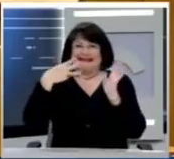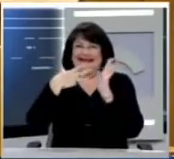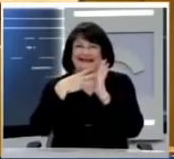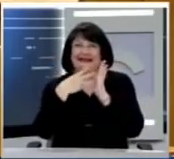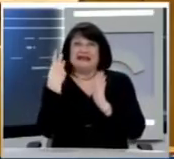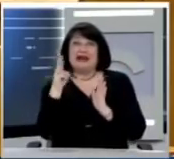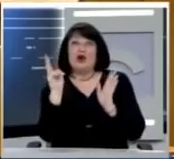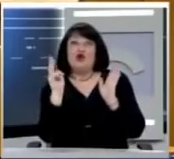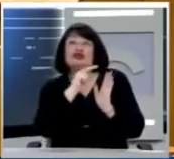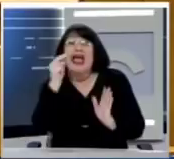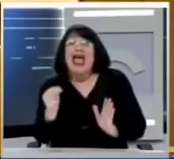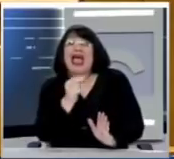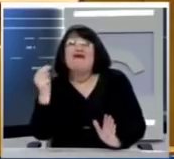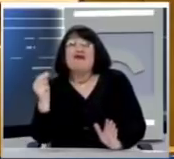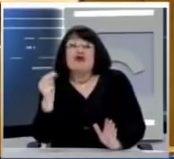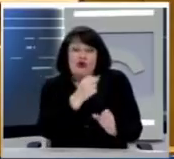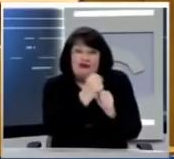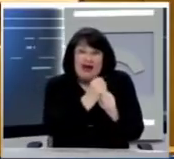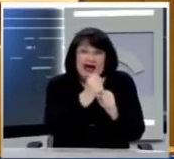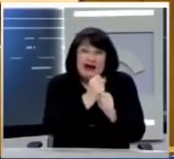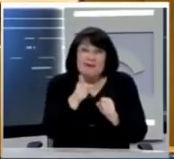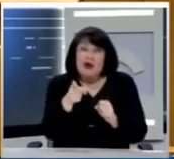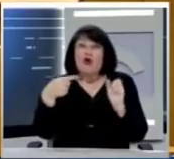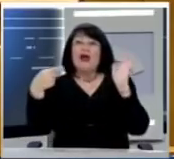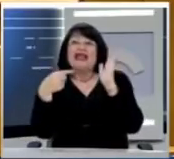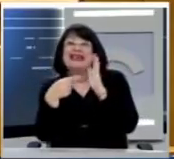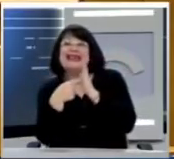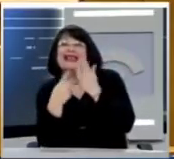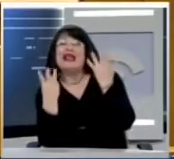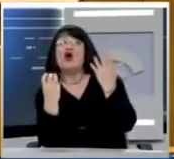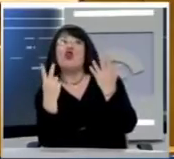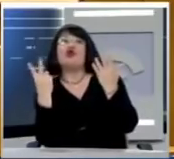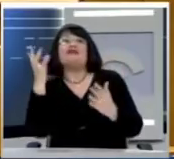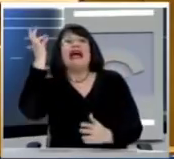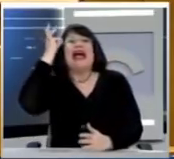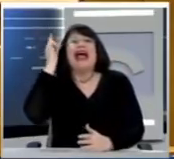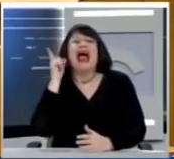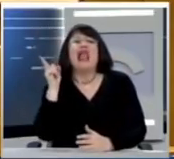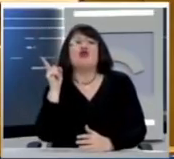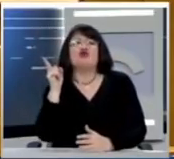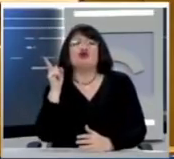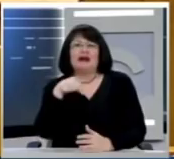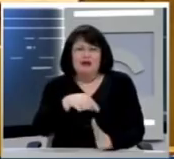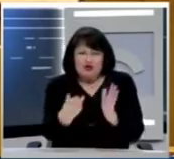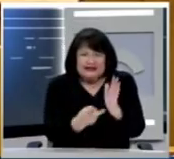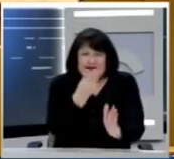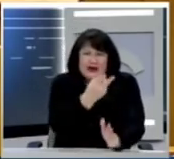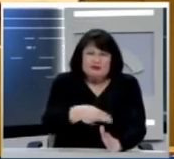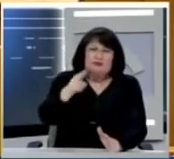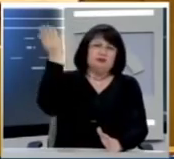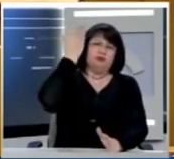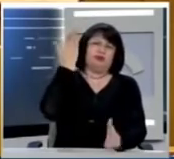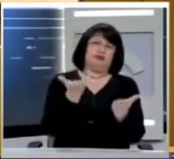3.300 ευρώ για τον Έλληνα πολίτη, το ίδιο φάρμακο 1.087 για τον Γάλλο πολίτη στη Γαλλία. Αυτό ήταν ο Νοβάρτης.